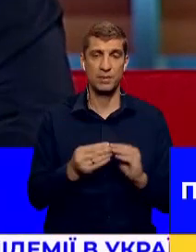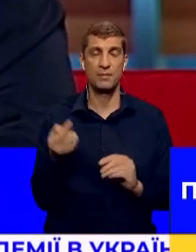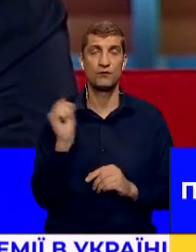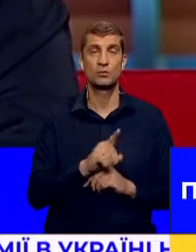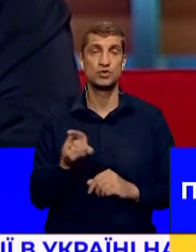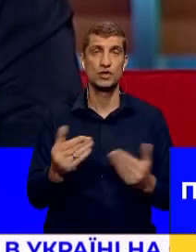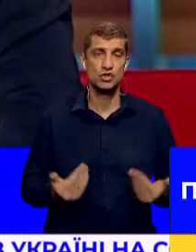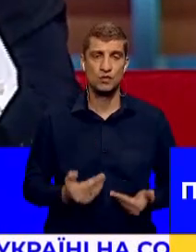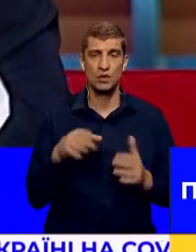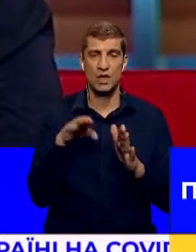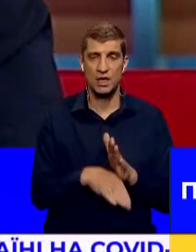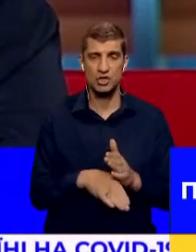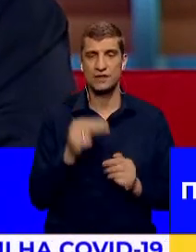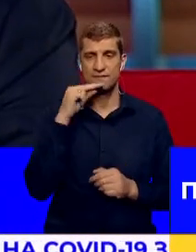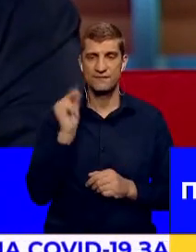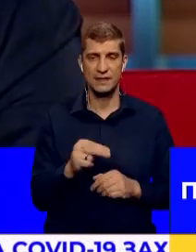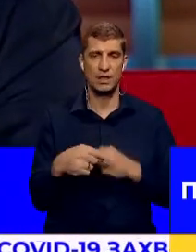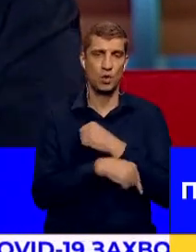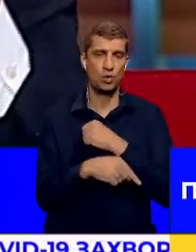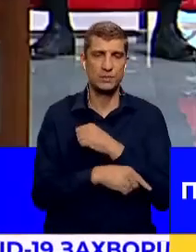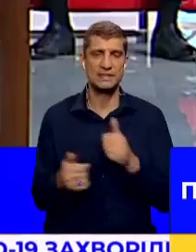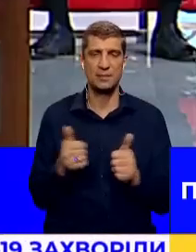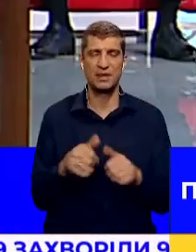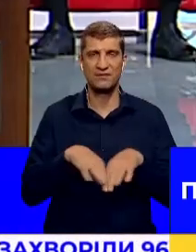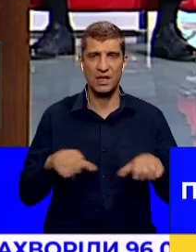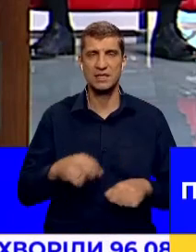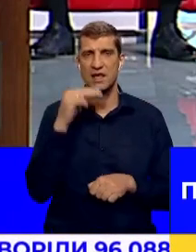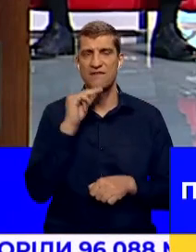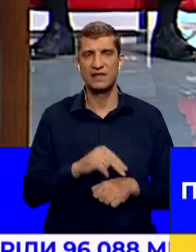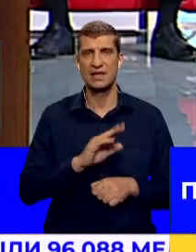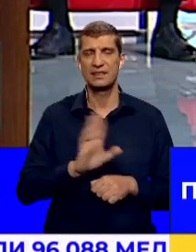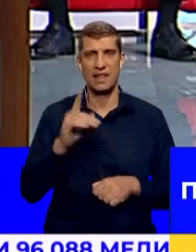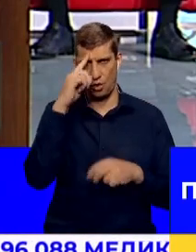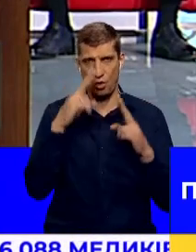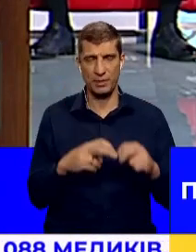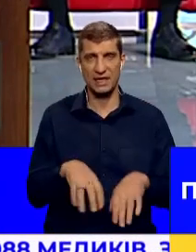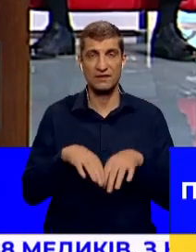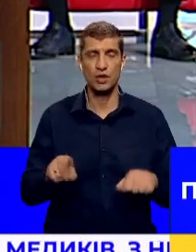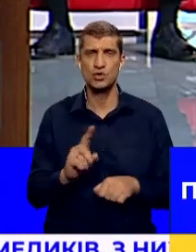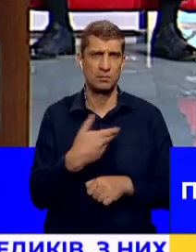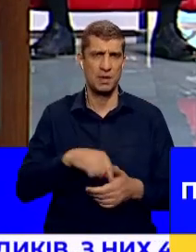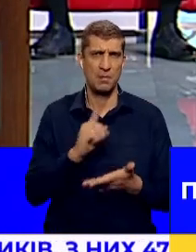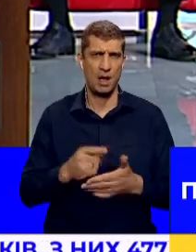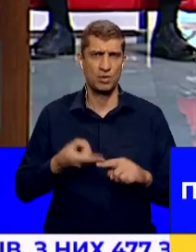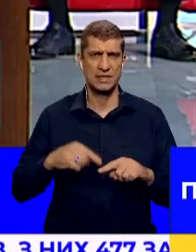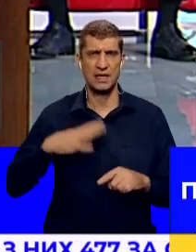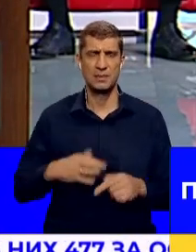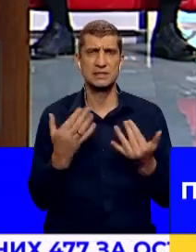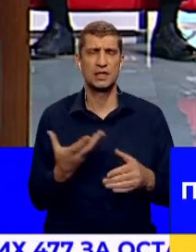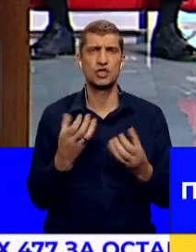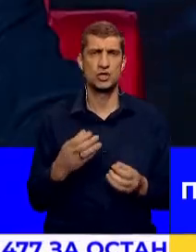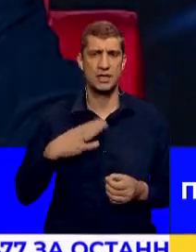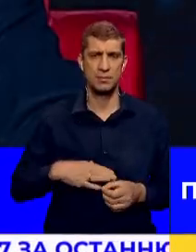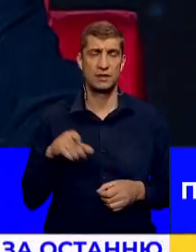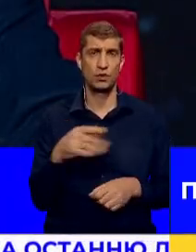що вони живуть гірше. Винні корупція при владі, винна некомпетентна влада. Чого ми маємо це терпіти? І скільки ще